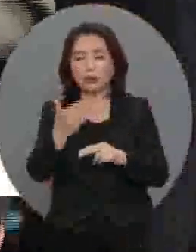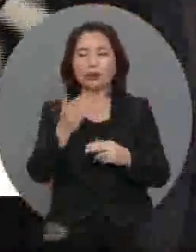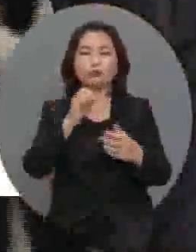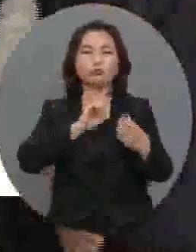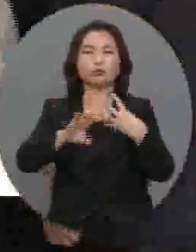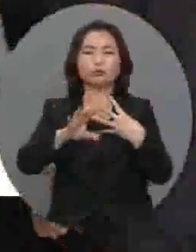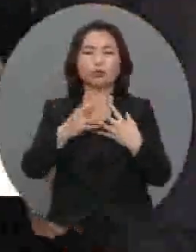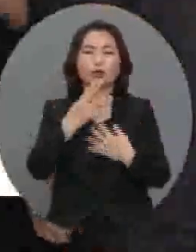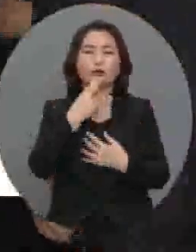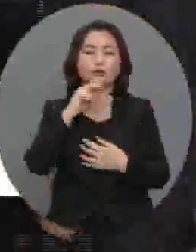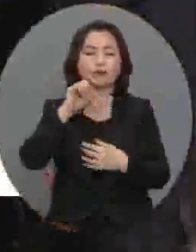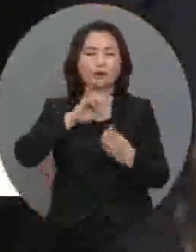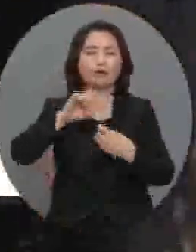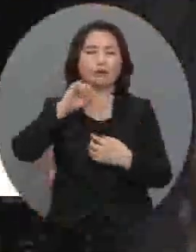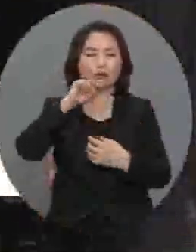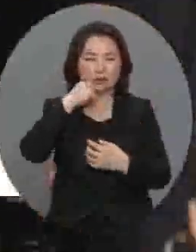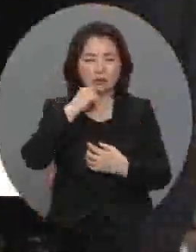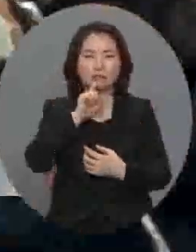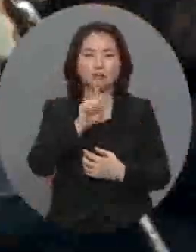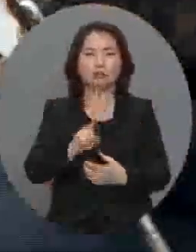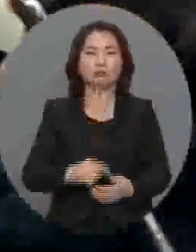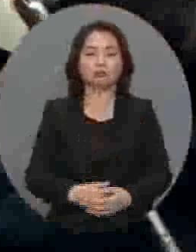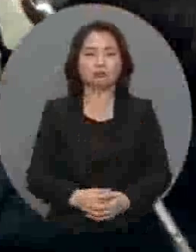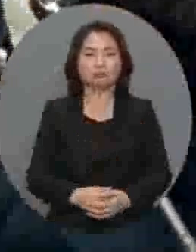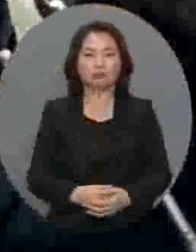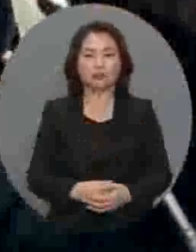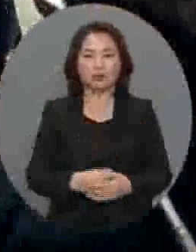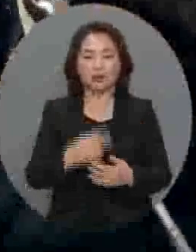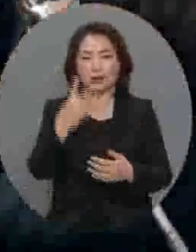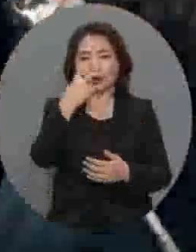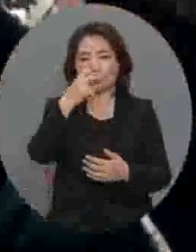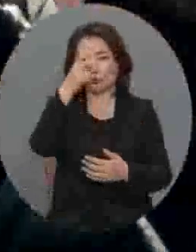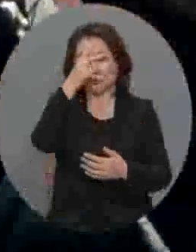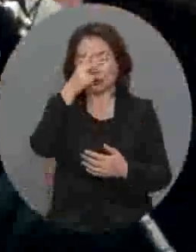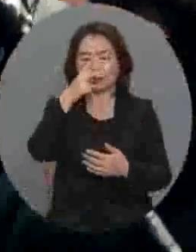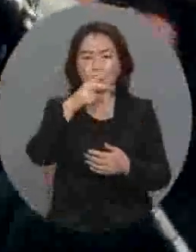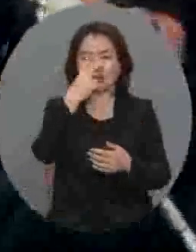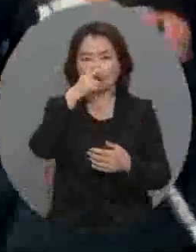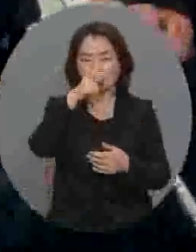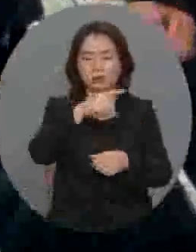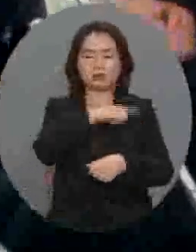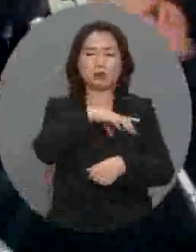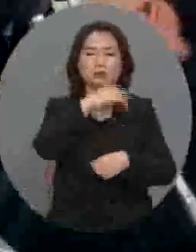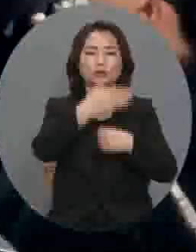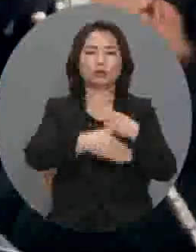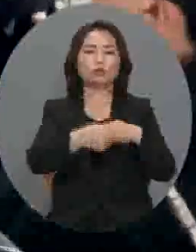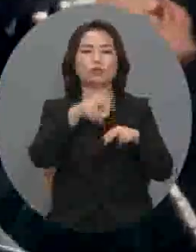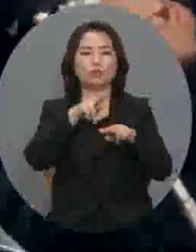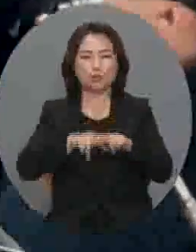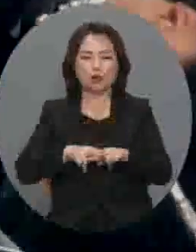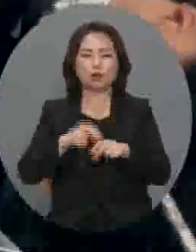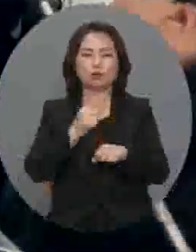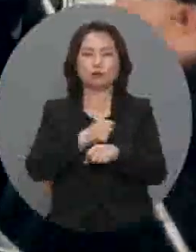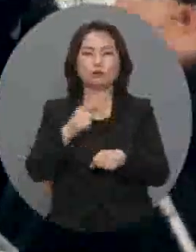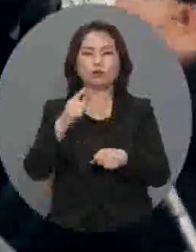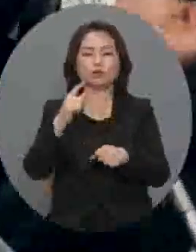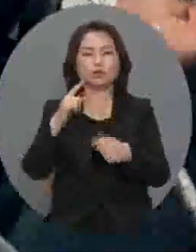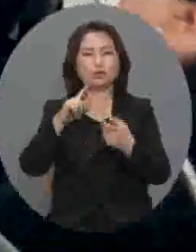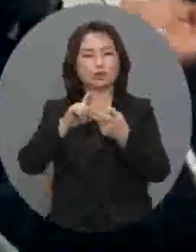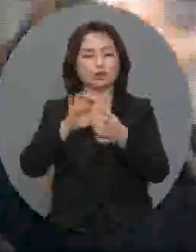물음에는 말하기 어렵다고 답변했습니다. 검사로서 초임지인 대구와의 인연도